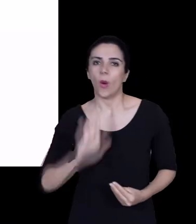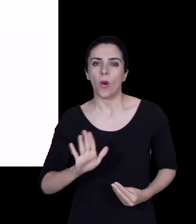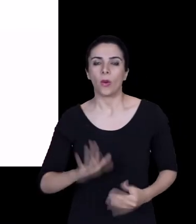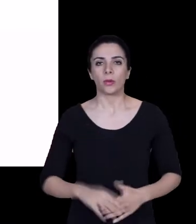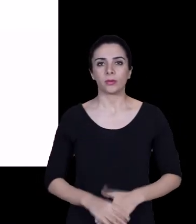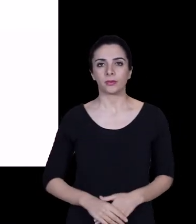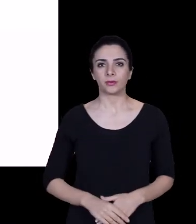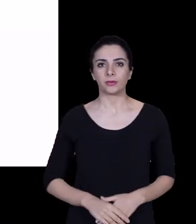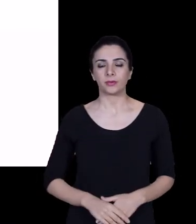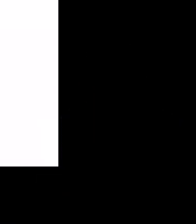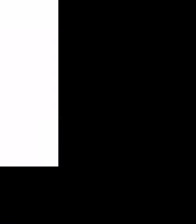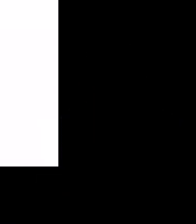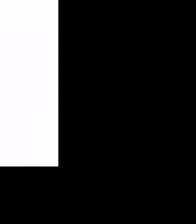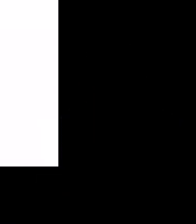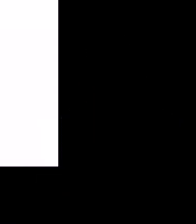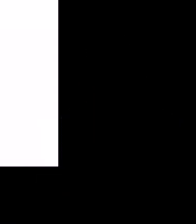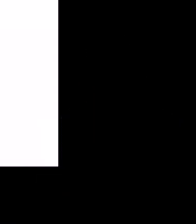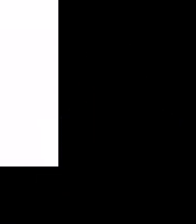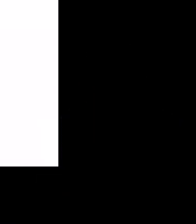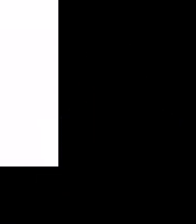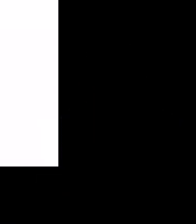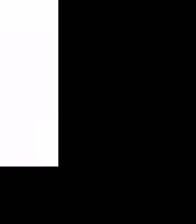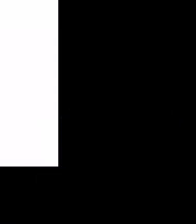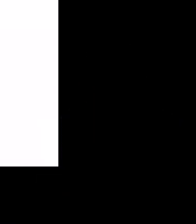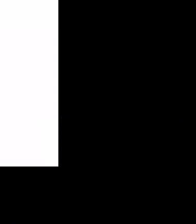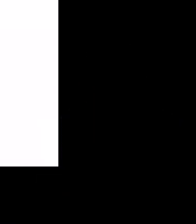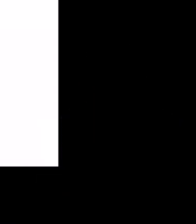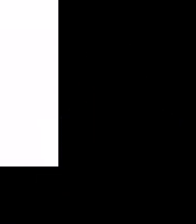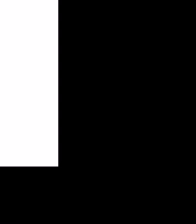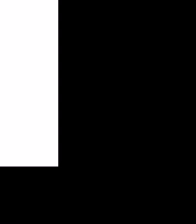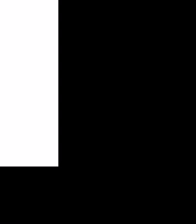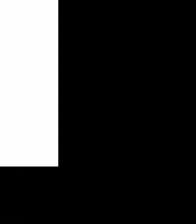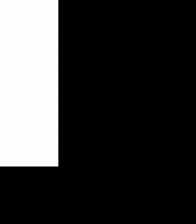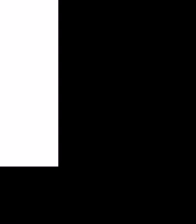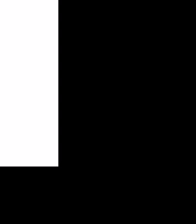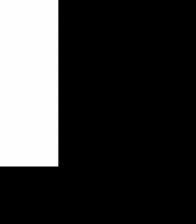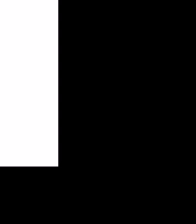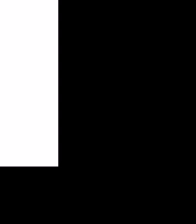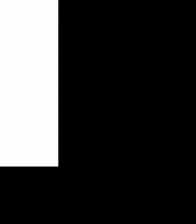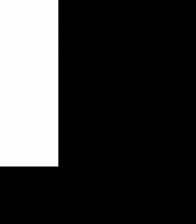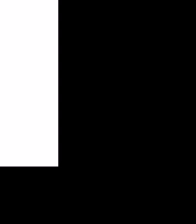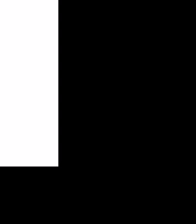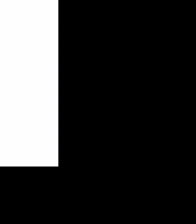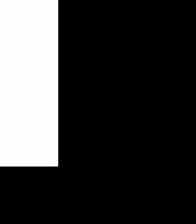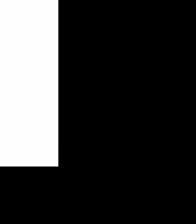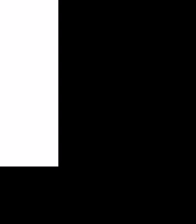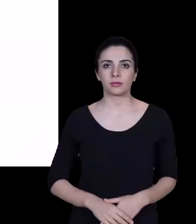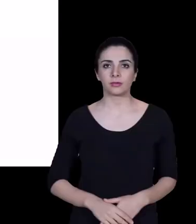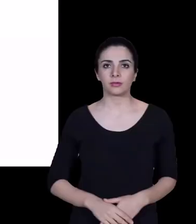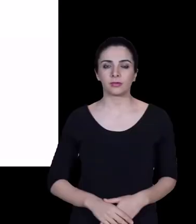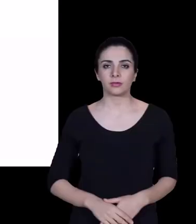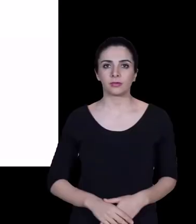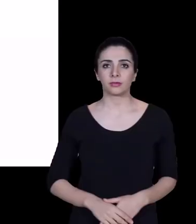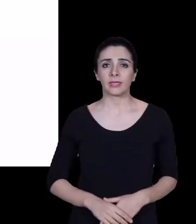aşağısı kesik bir erkek birey koltuk değnekleriyle ayakta. Etrafına örülen duvarlar ve eklenen çatıyla bir hastanenin içine